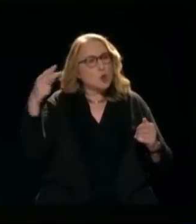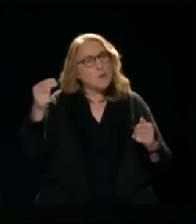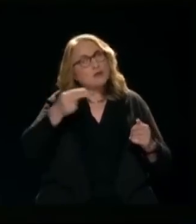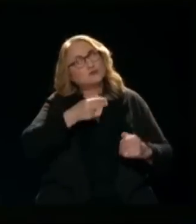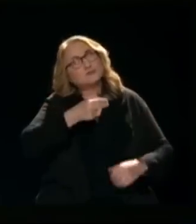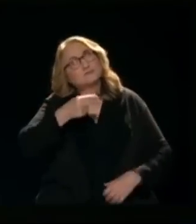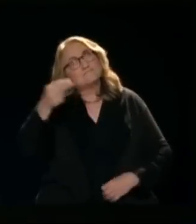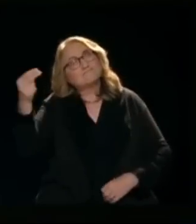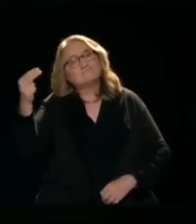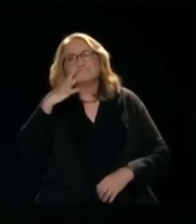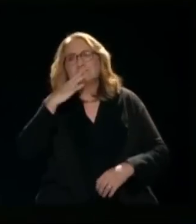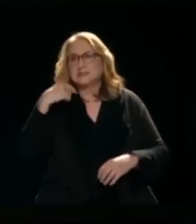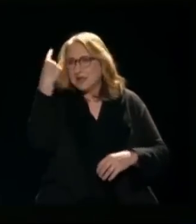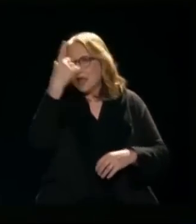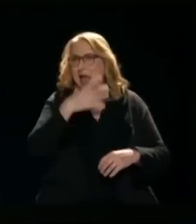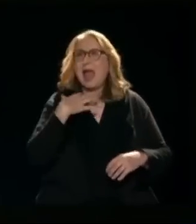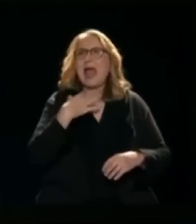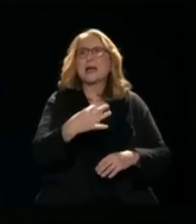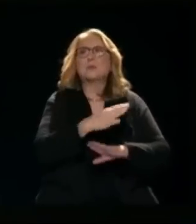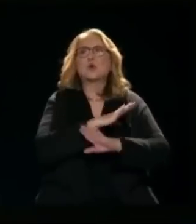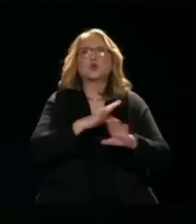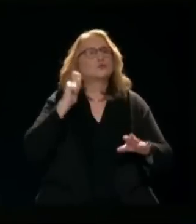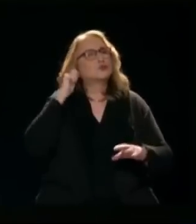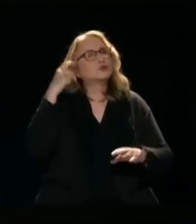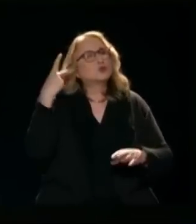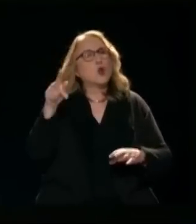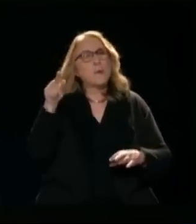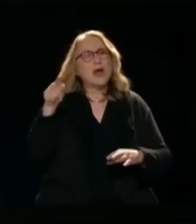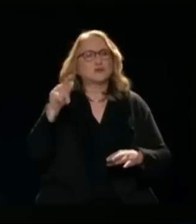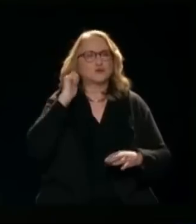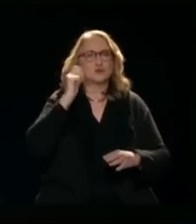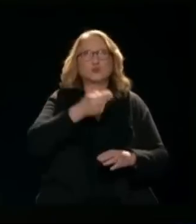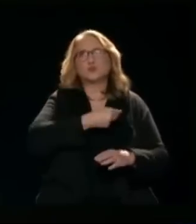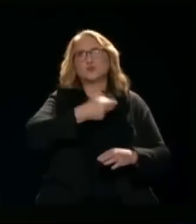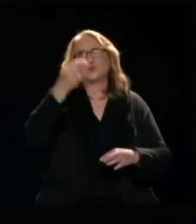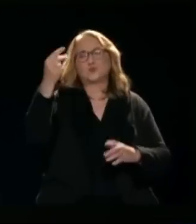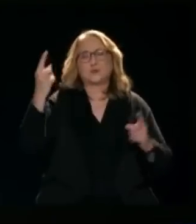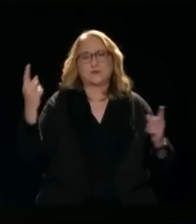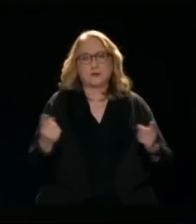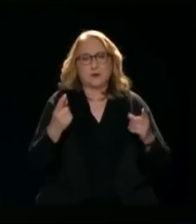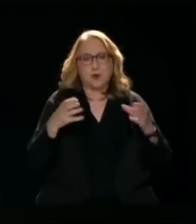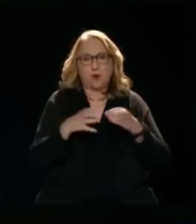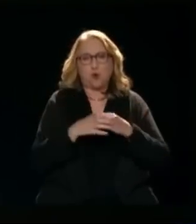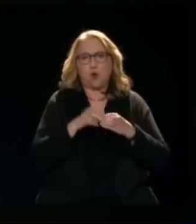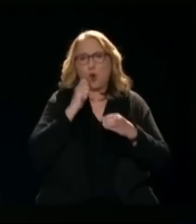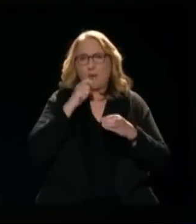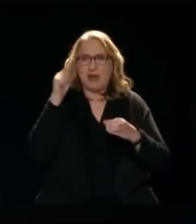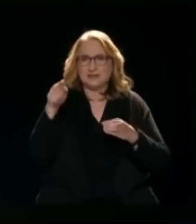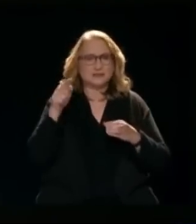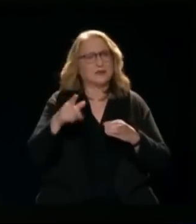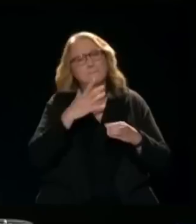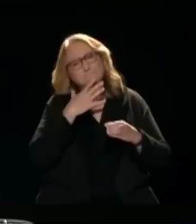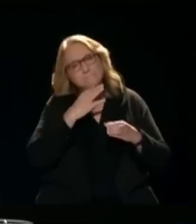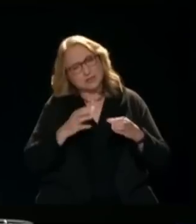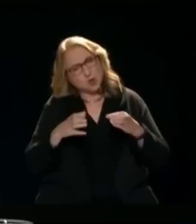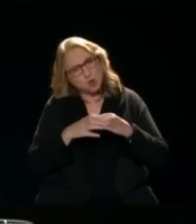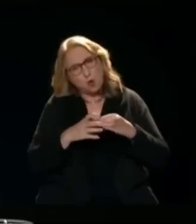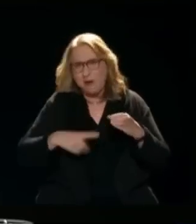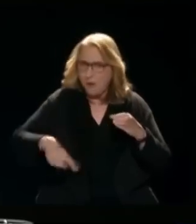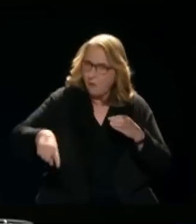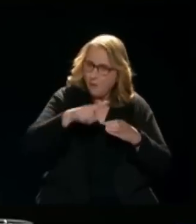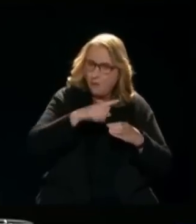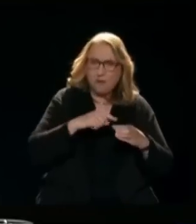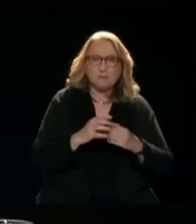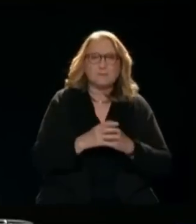λίγο προσωποκεντρικό δηλαδή το κόμμα. Ενώ είναι κάτι μεγαλύτερο, είναι ένα συνασπισμό των δυνάμεων. Καταρχάς,